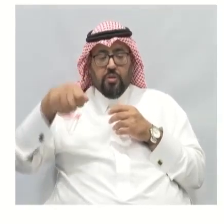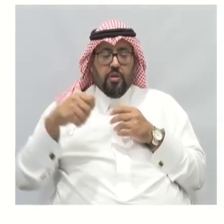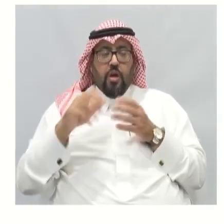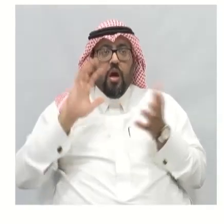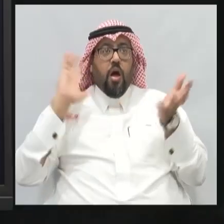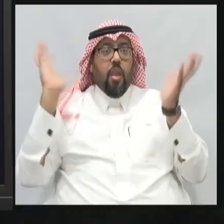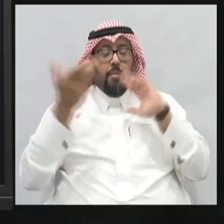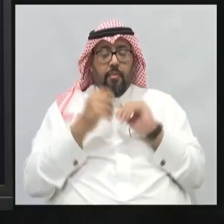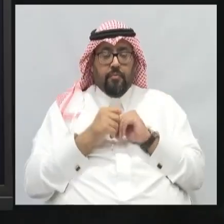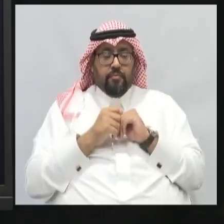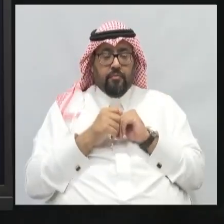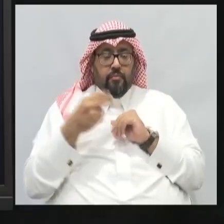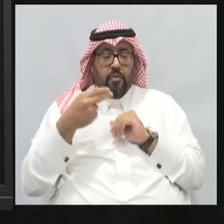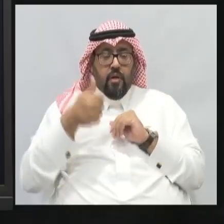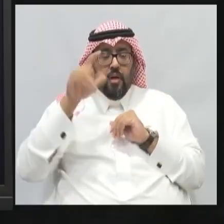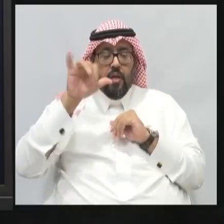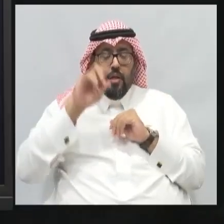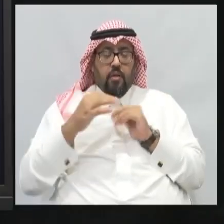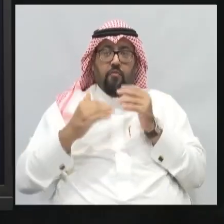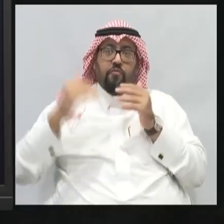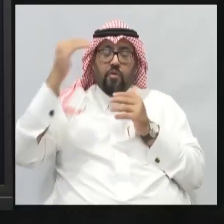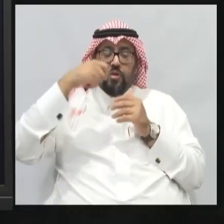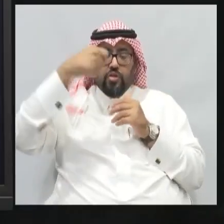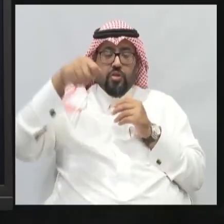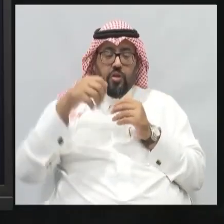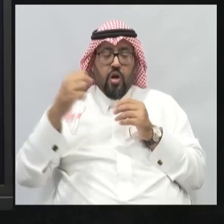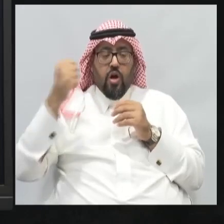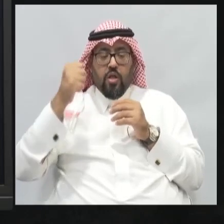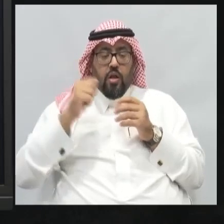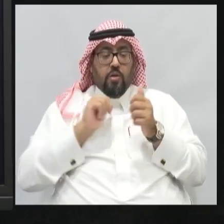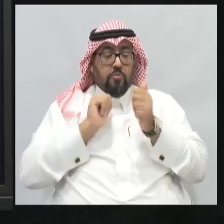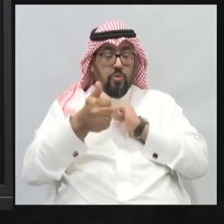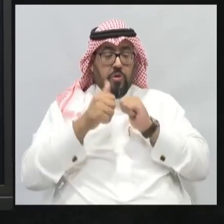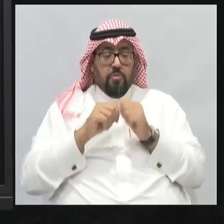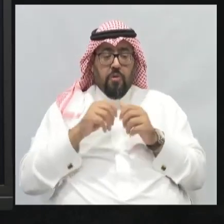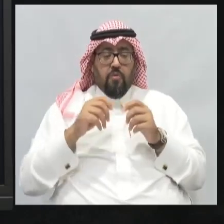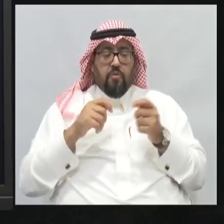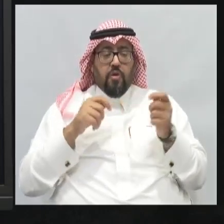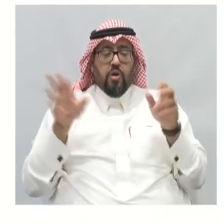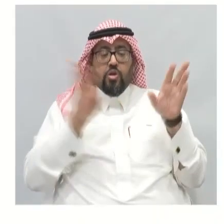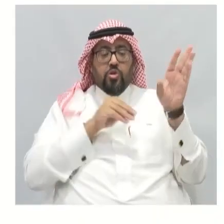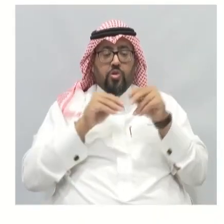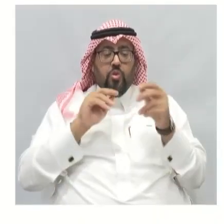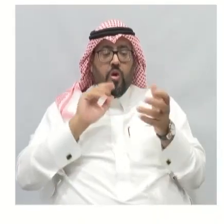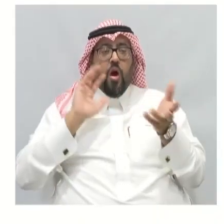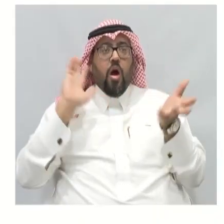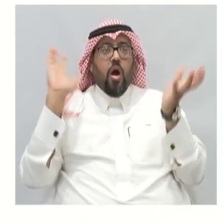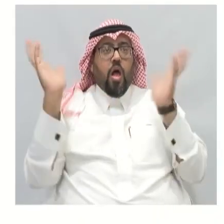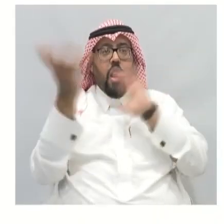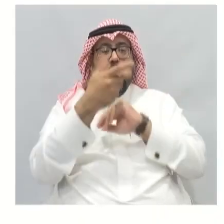شرائيه عاليه اضافه الى القدره على المنافسه في ماذا في